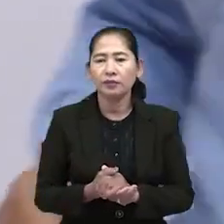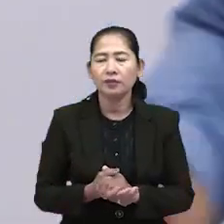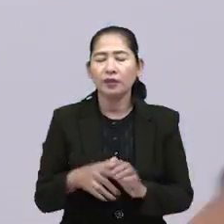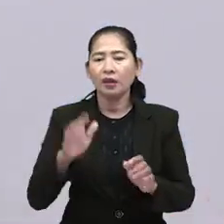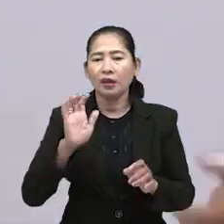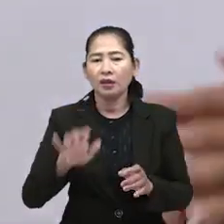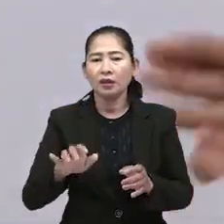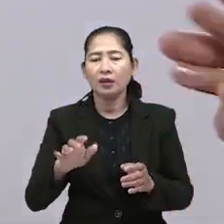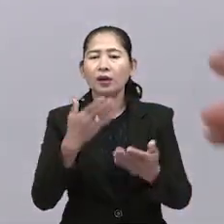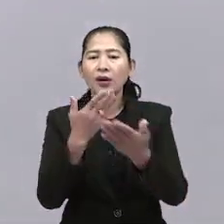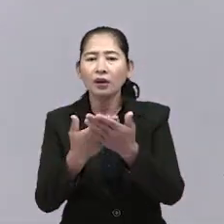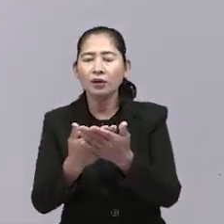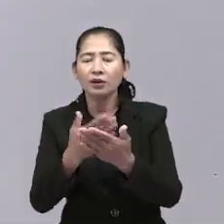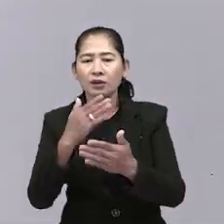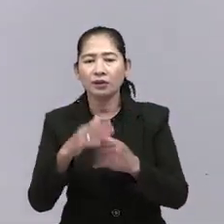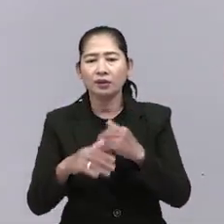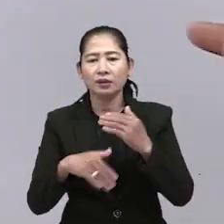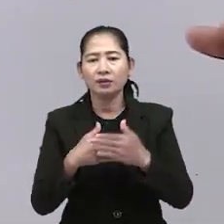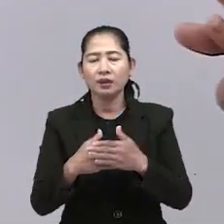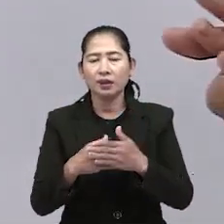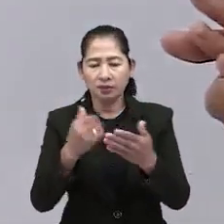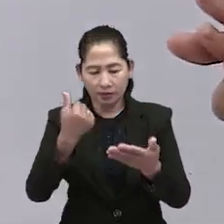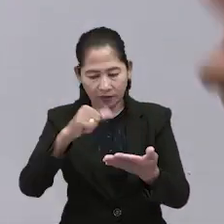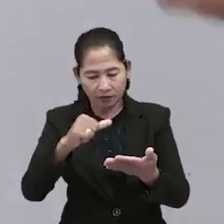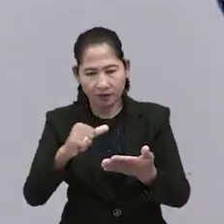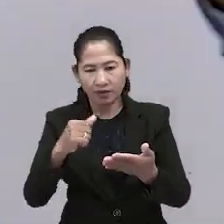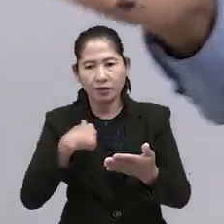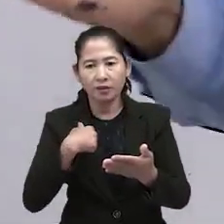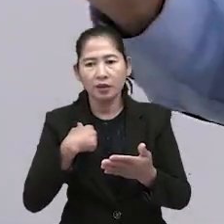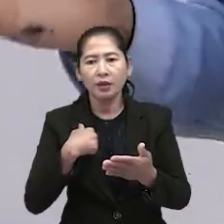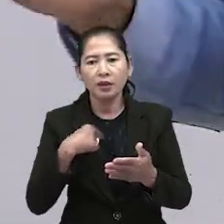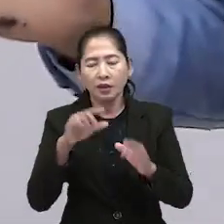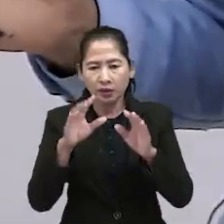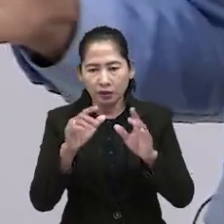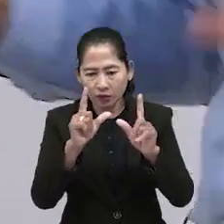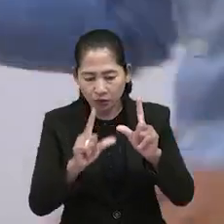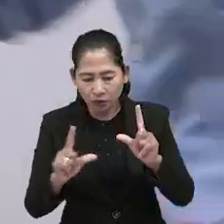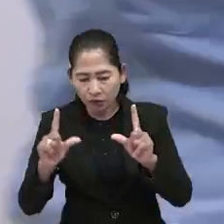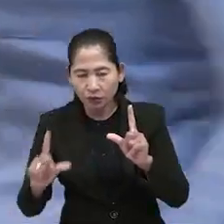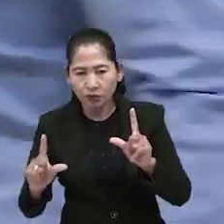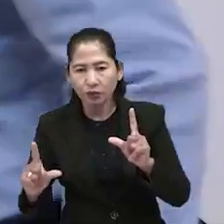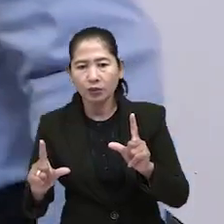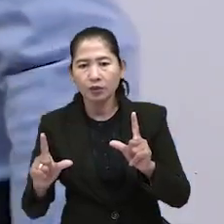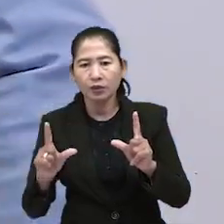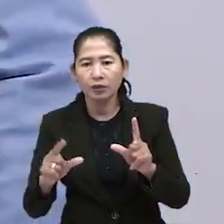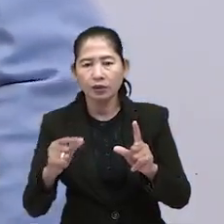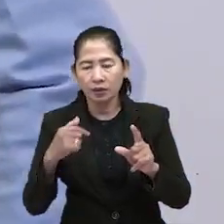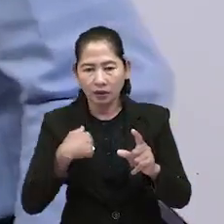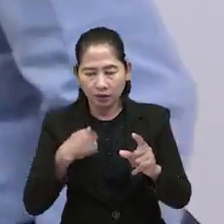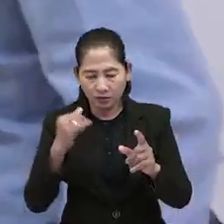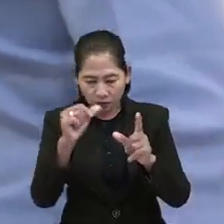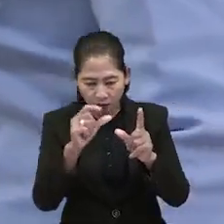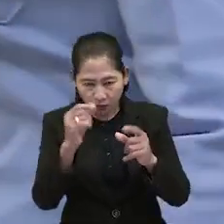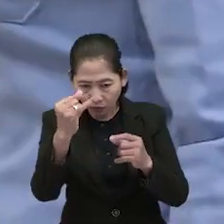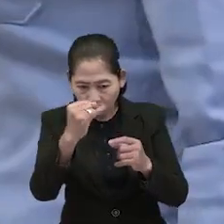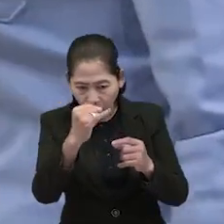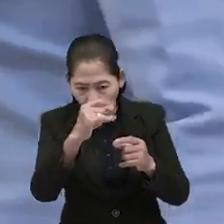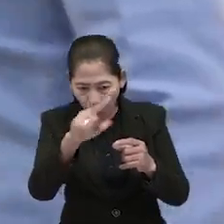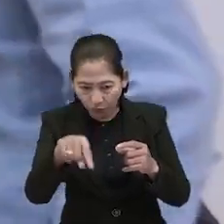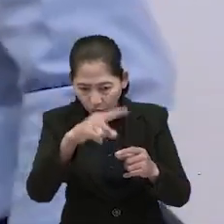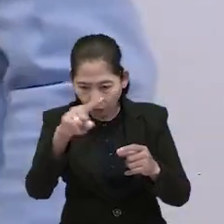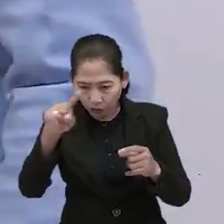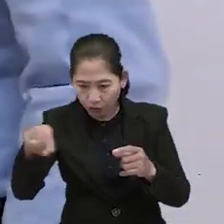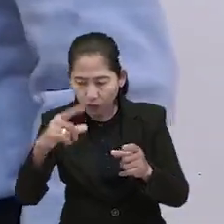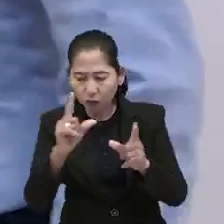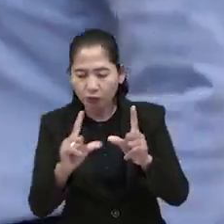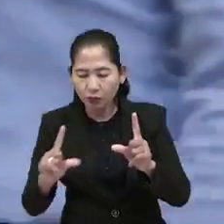ចាអរគុណច្រើនកូនធ្វើការផ្ទៀងផ្ទាត់ណាកូនណាផ្ទៀងផ្ទាត់កន្លែងចំណាប់ជួនបានហើយនេះចំណាប់ជួនអ្នកគ្រូគូជួនកូននេះចាថាជួនដូចអ្